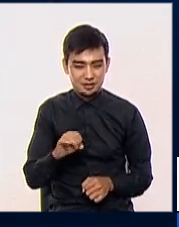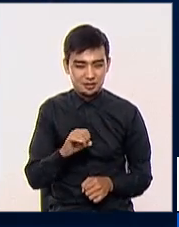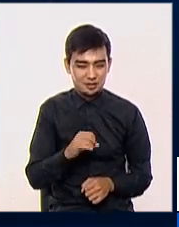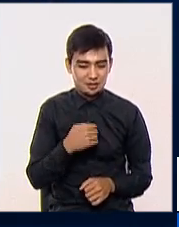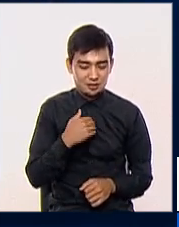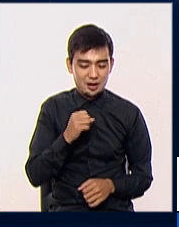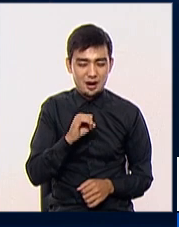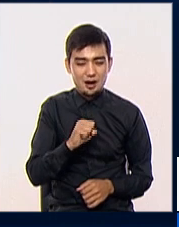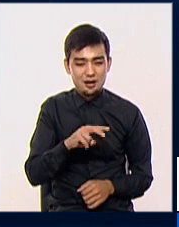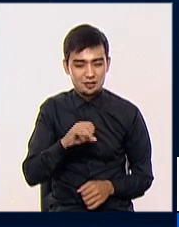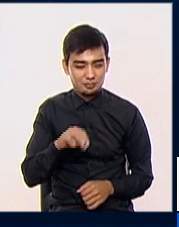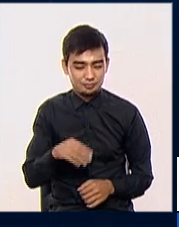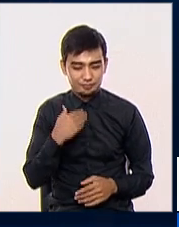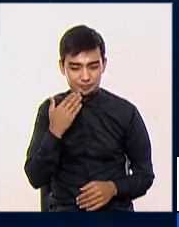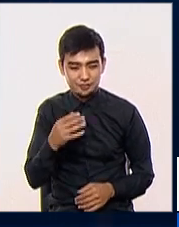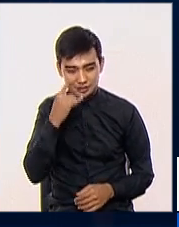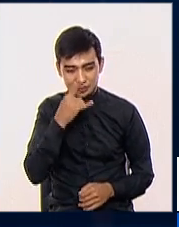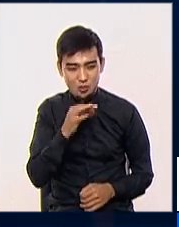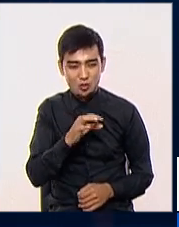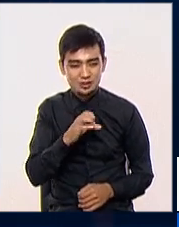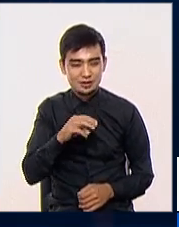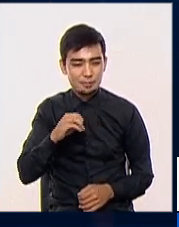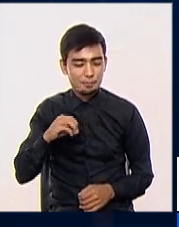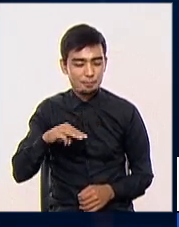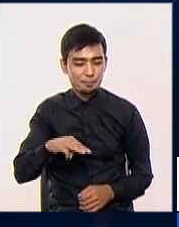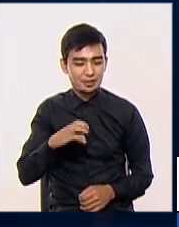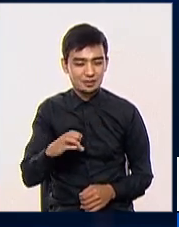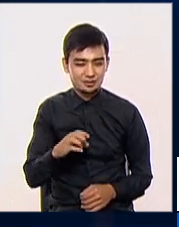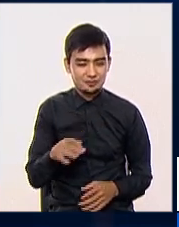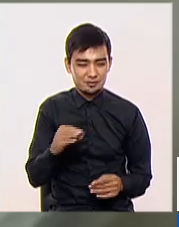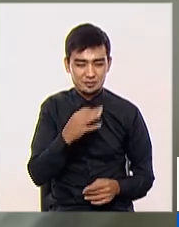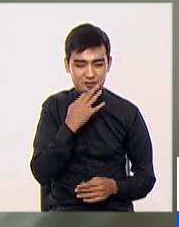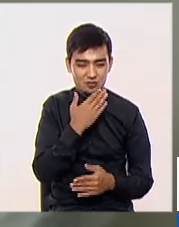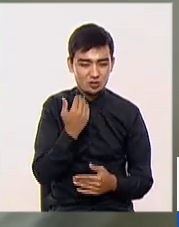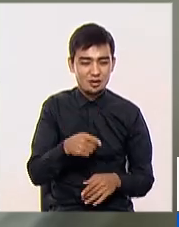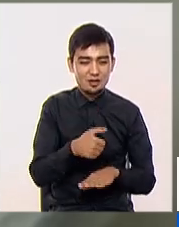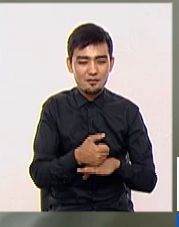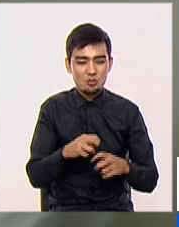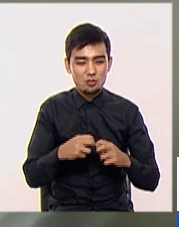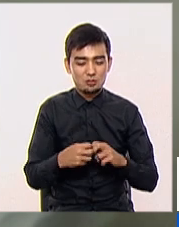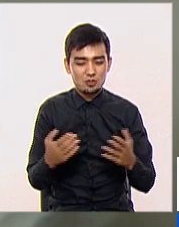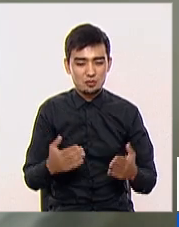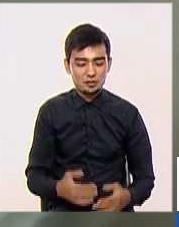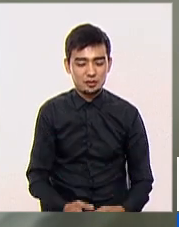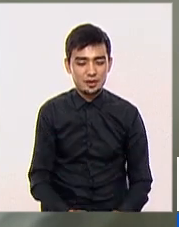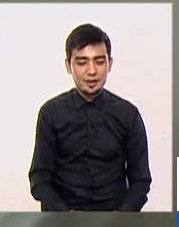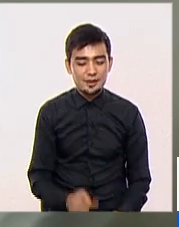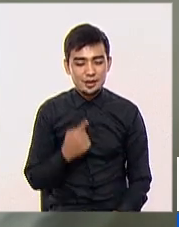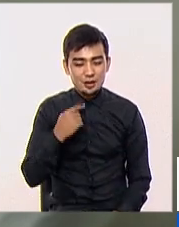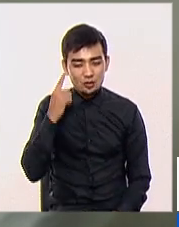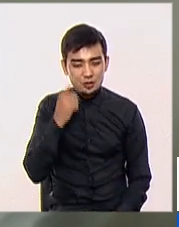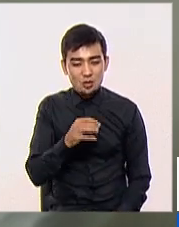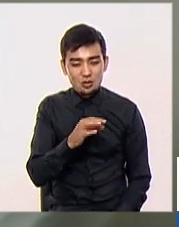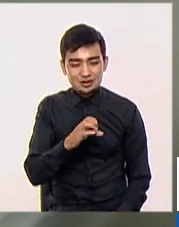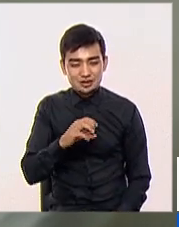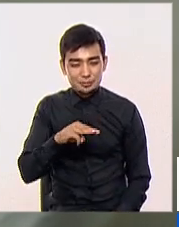Али. Казахстанцы недовольны ОСМС. В чем главная проблема этой системы? Я считаю, что само ОСМС в